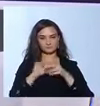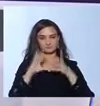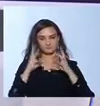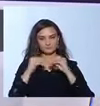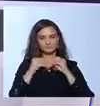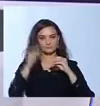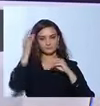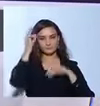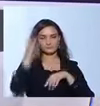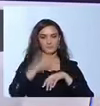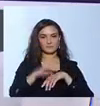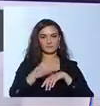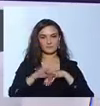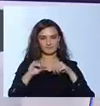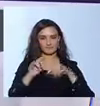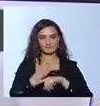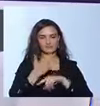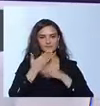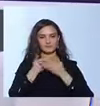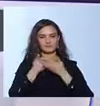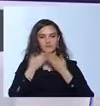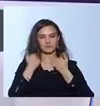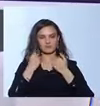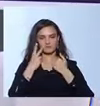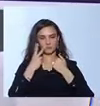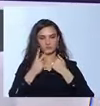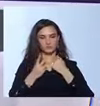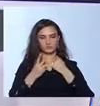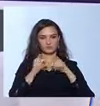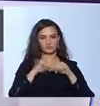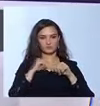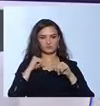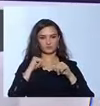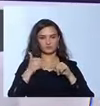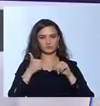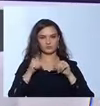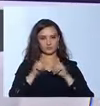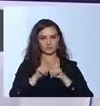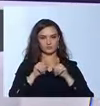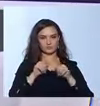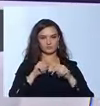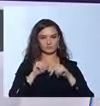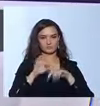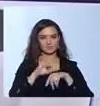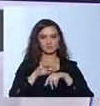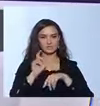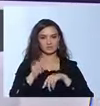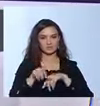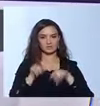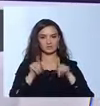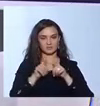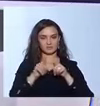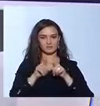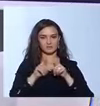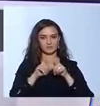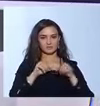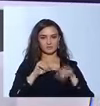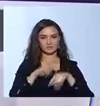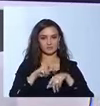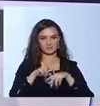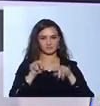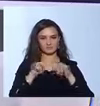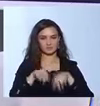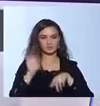ზოგადად თმის ცვენას ისე მარტივად უყურებენ თვითონ როგორც პაციენტი, ასევე